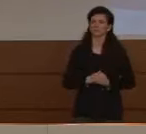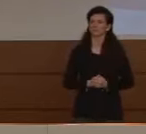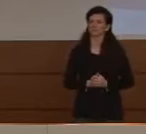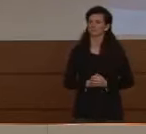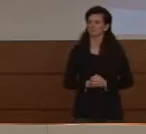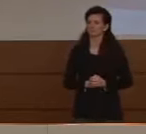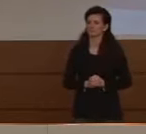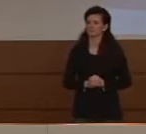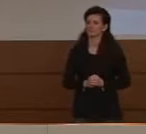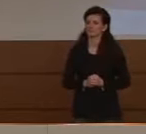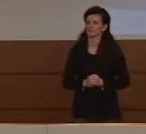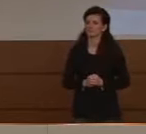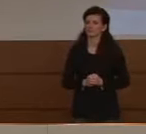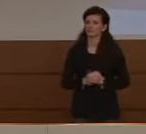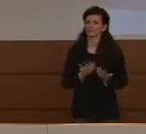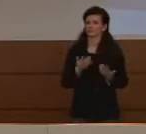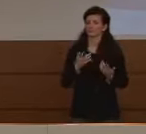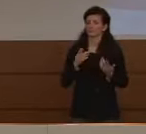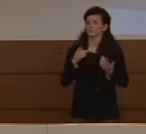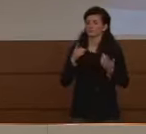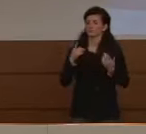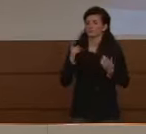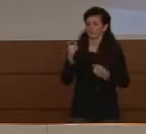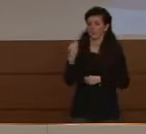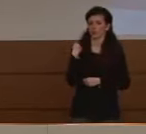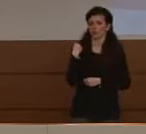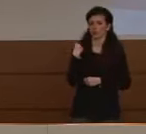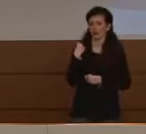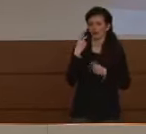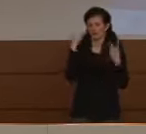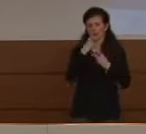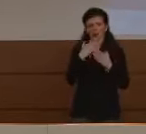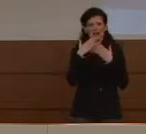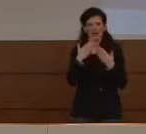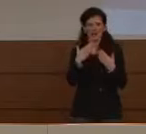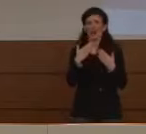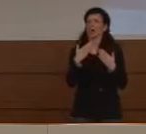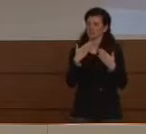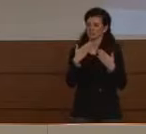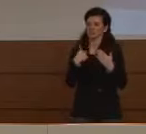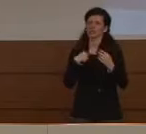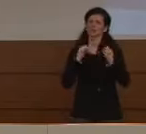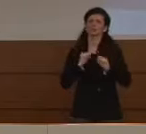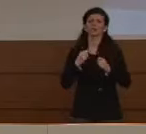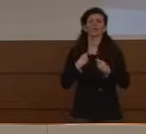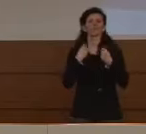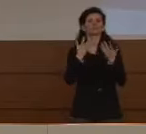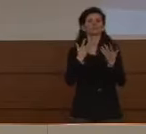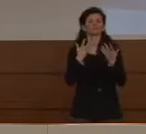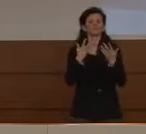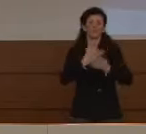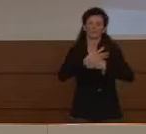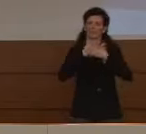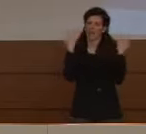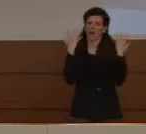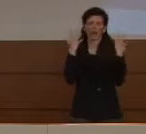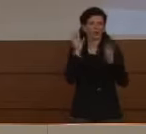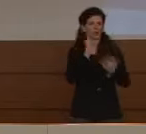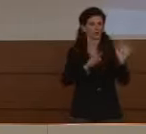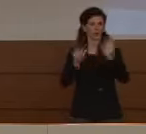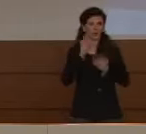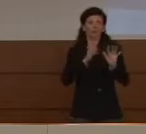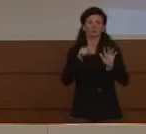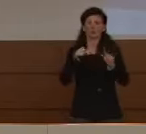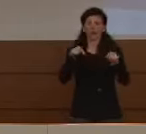la ringrazio moltissimo questa domanda che consente di fare chiarezza su un tema che effettivamente è molto